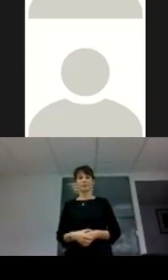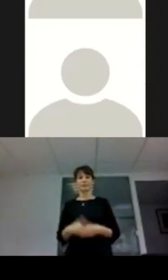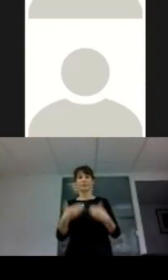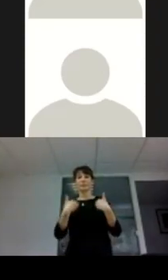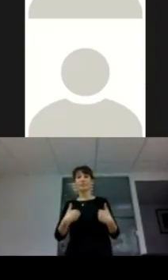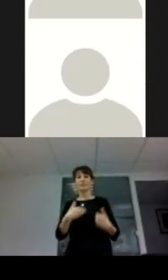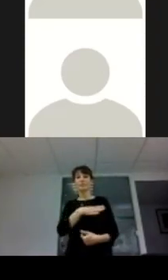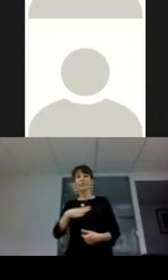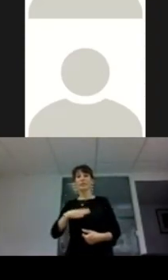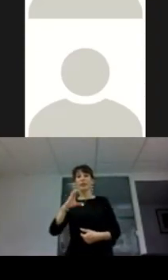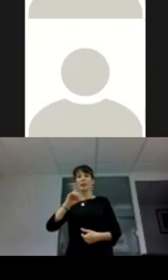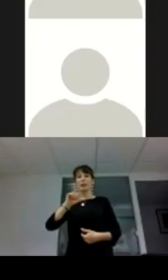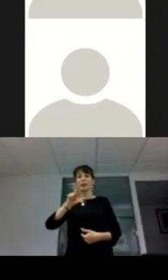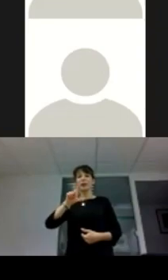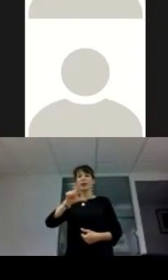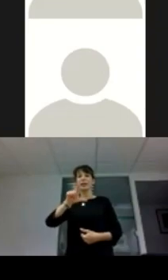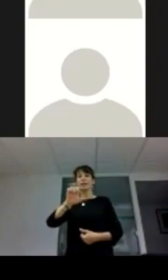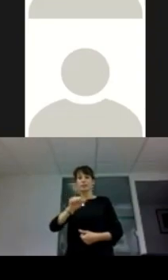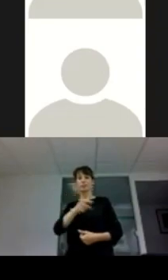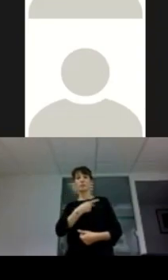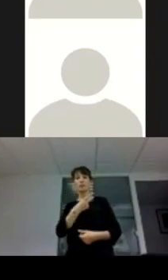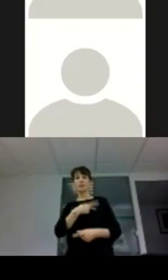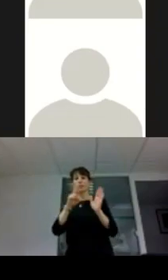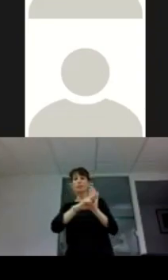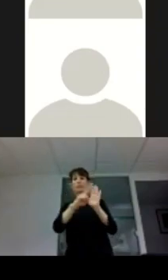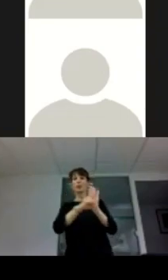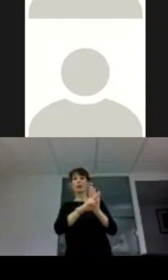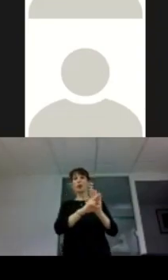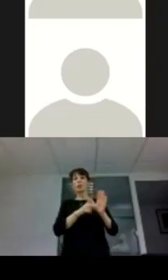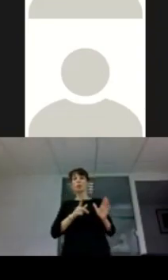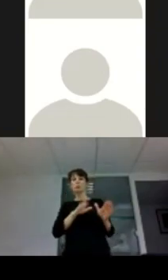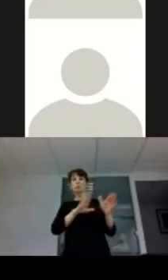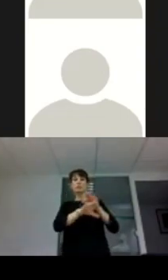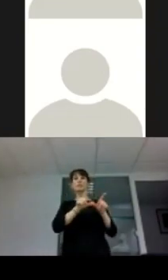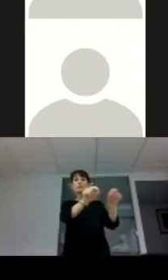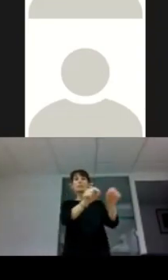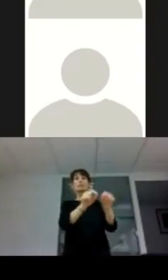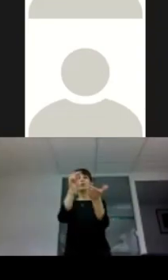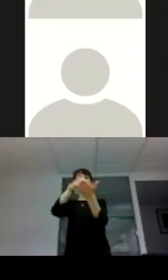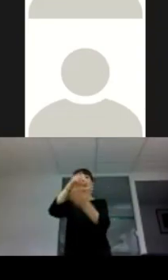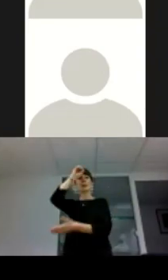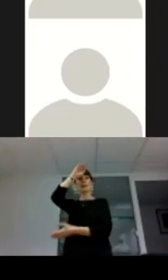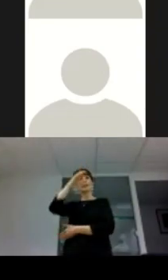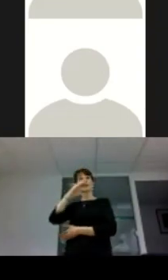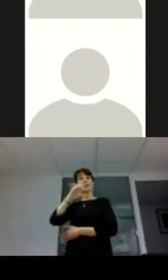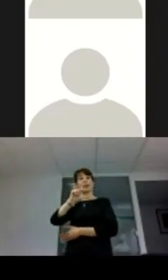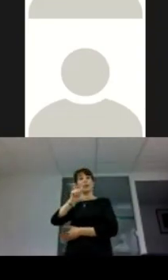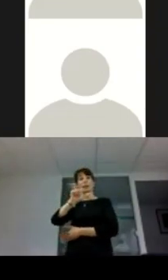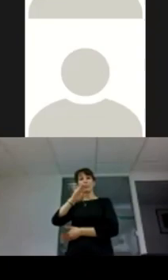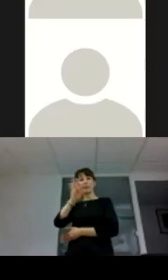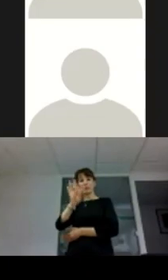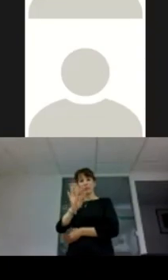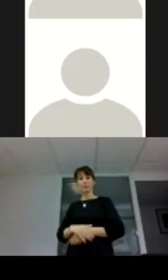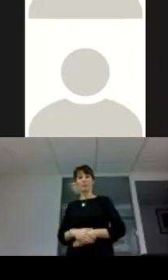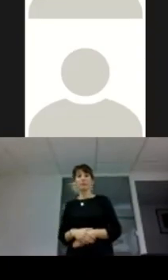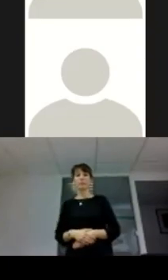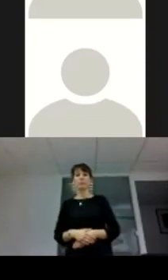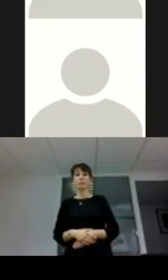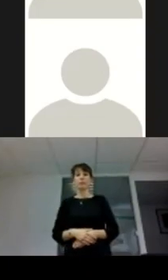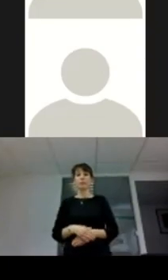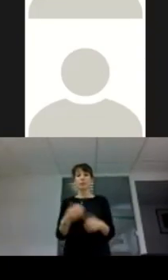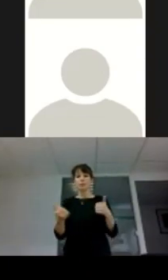Bonjour, je suis donc Myriam Carl, le médecin référent des soins oncologiques de support à la clinique